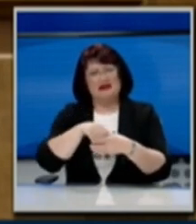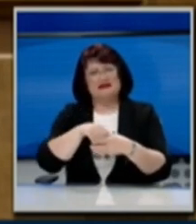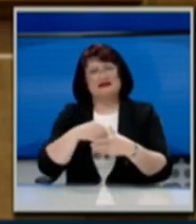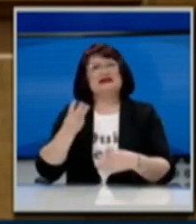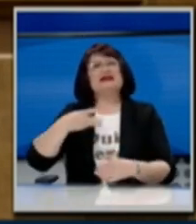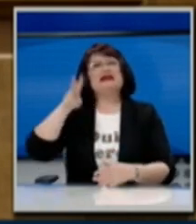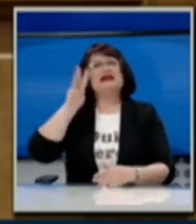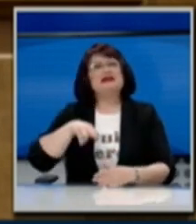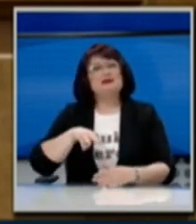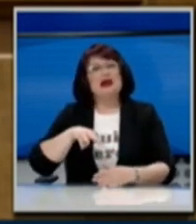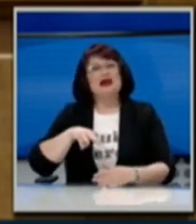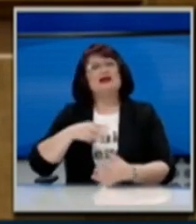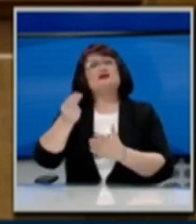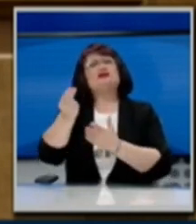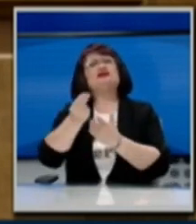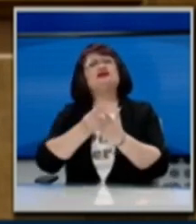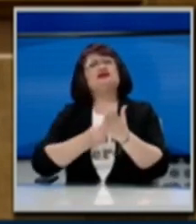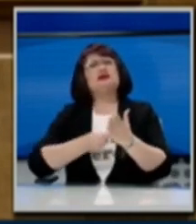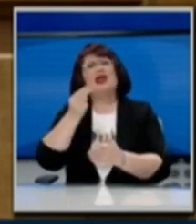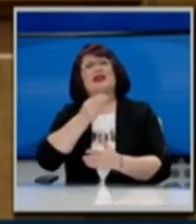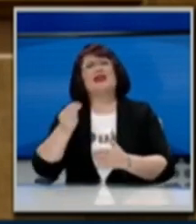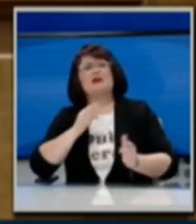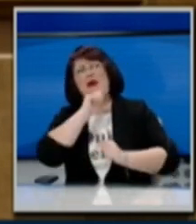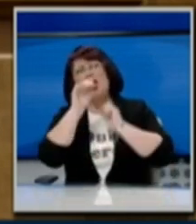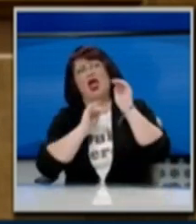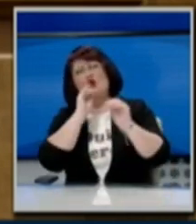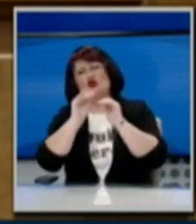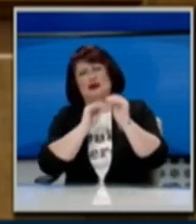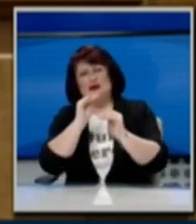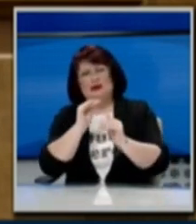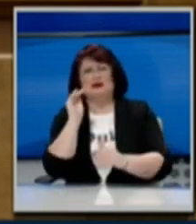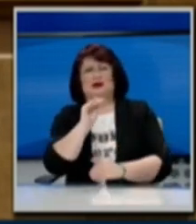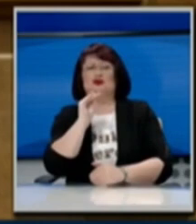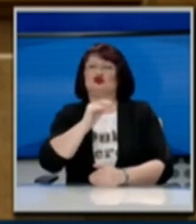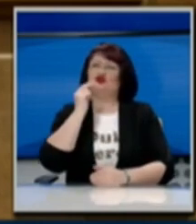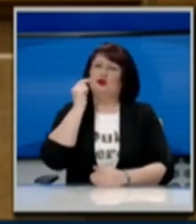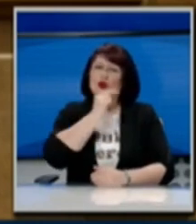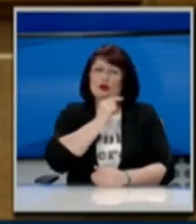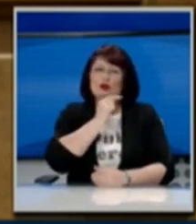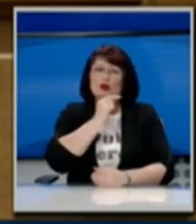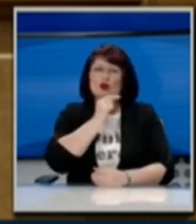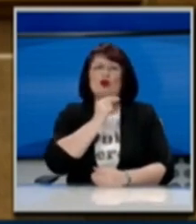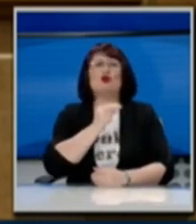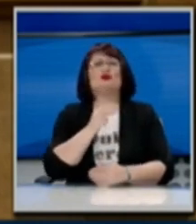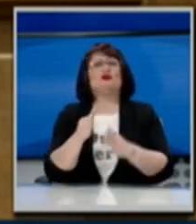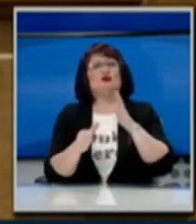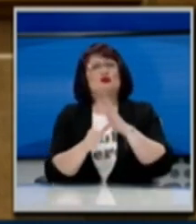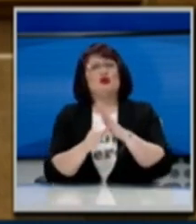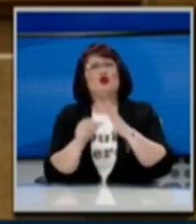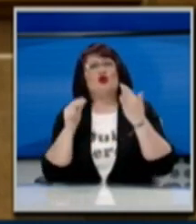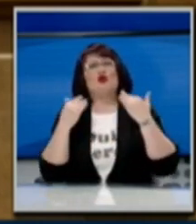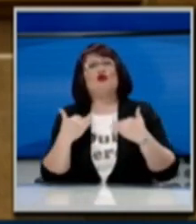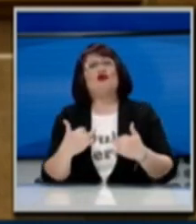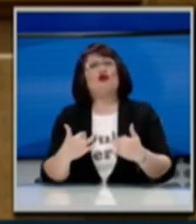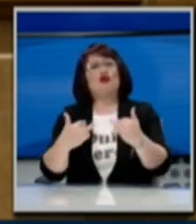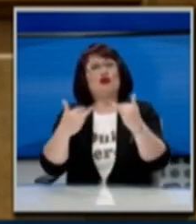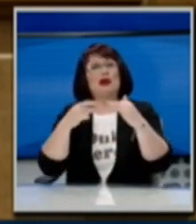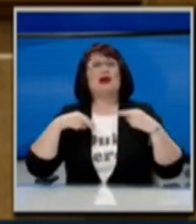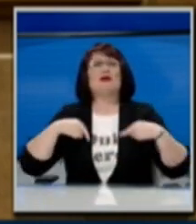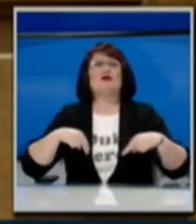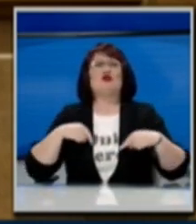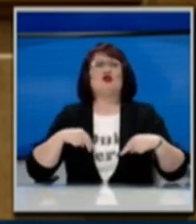τριήμερο πλήστα θέματα και ερωτήματα. Στον Πρωθυπουργό, στον Πρόεδρο της Βουλής, στον